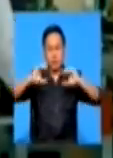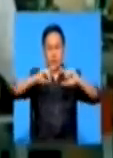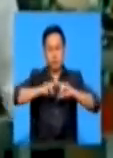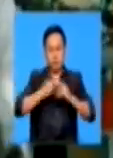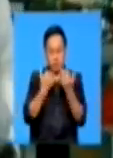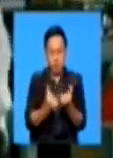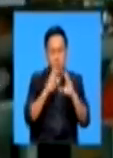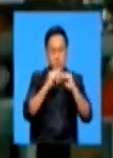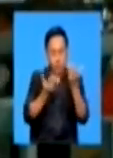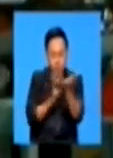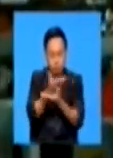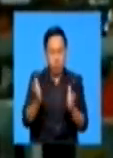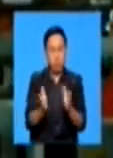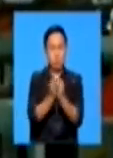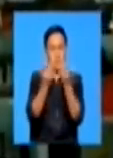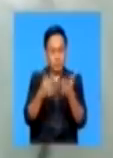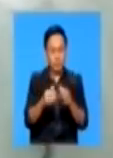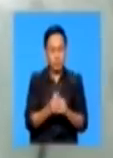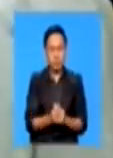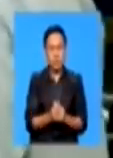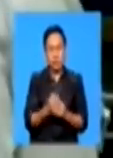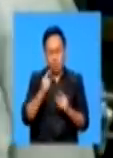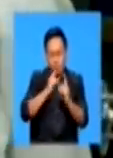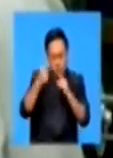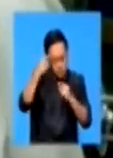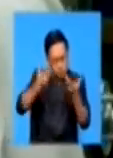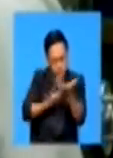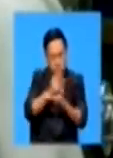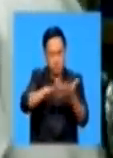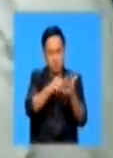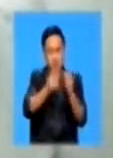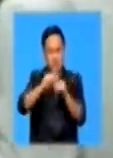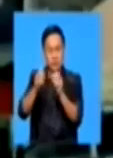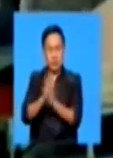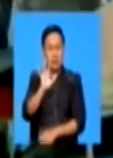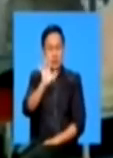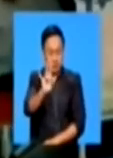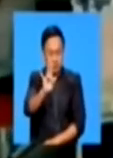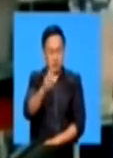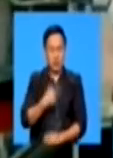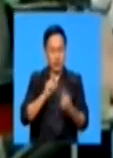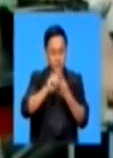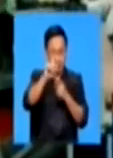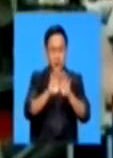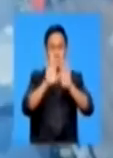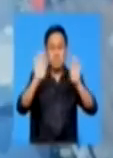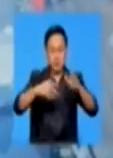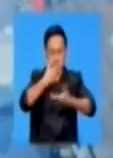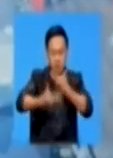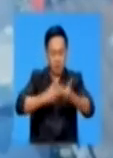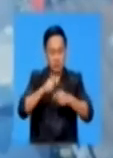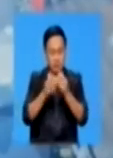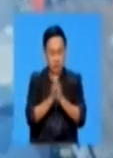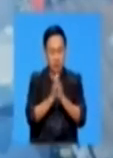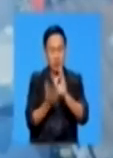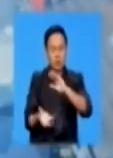ชุมร่วมกันไปเรียบร้อยแล้วนะครับได้มีการร่วมกันพิจารณากำหนด7ยุทธศาสตร์สำคัญก็คือการเปิดประตูทางการค้านะครับและขยาย